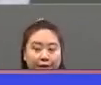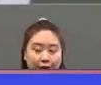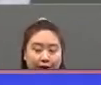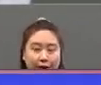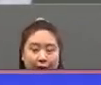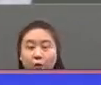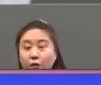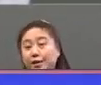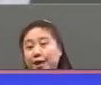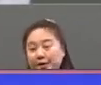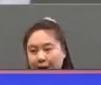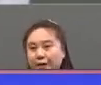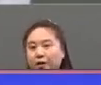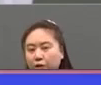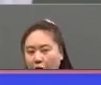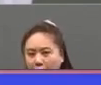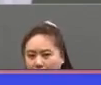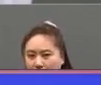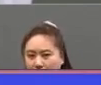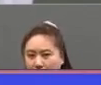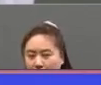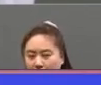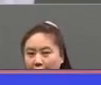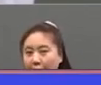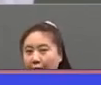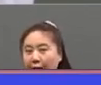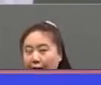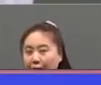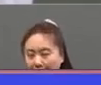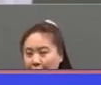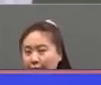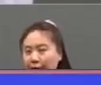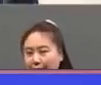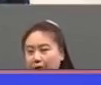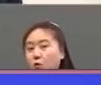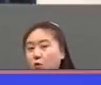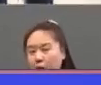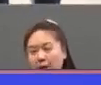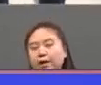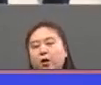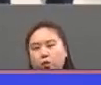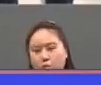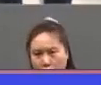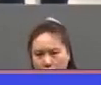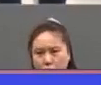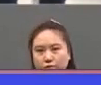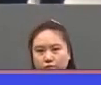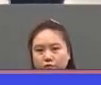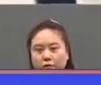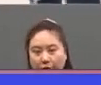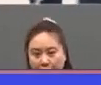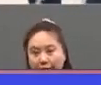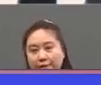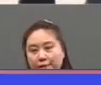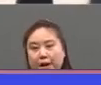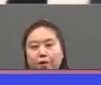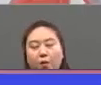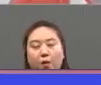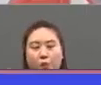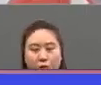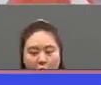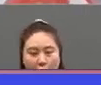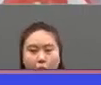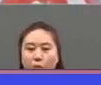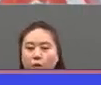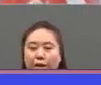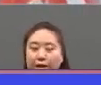บนี้ ครับ หรือหลายๆที่เนี่ยอย่างในกรุงเทพเนี่ยมีการแบ่งแม้กระทั่งว่าในเขตเดียวกันเลือกตั้งเดียวกันเนี่ยแทบจะเ